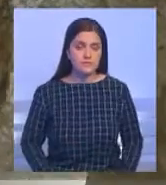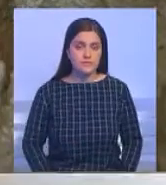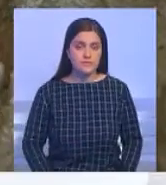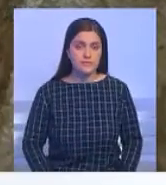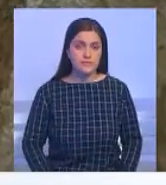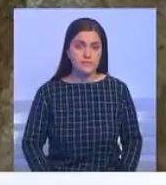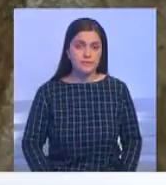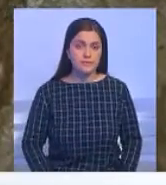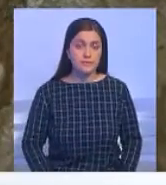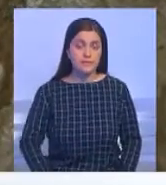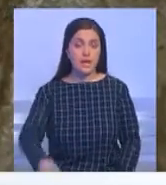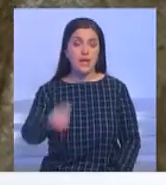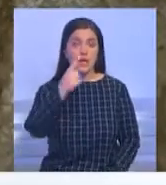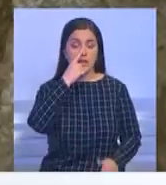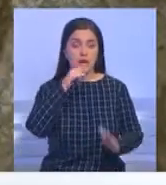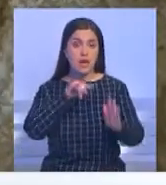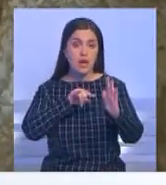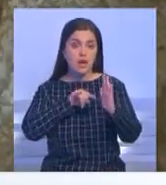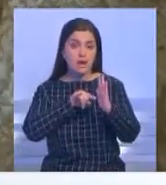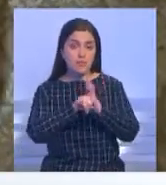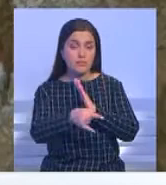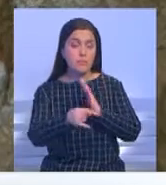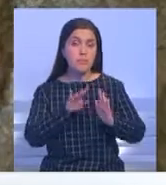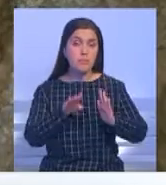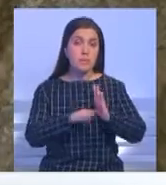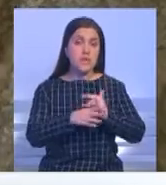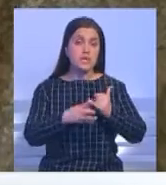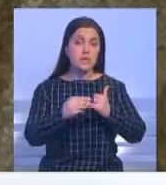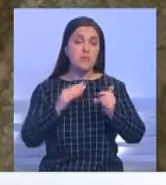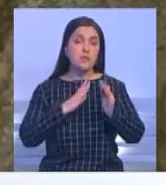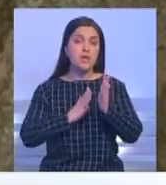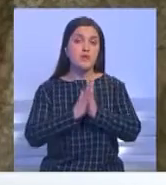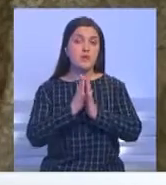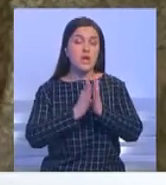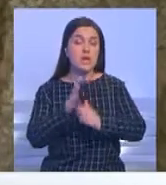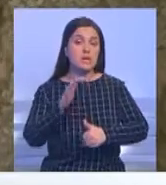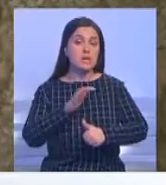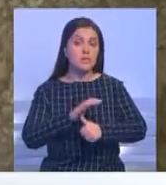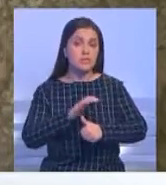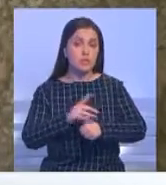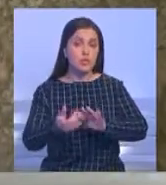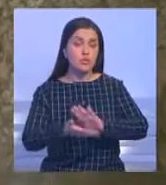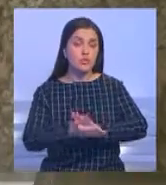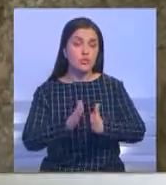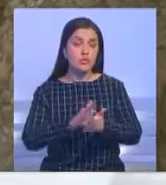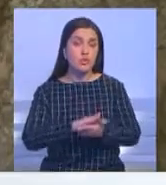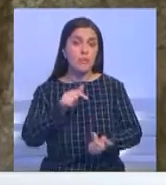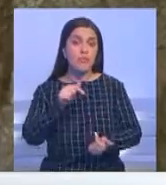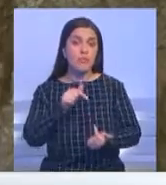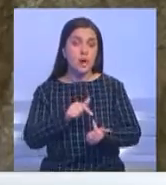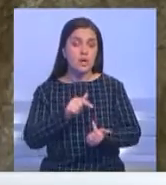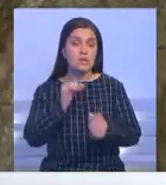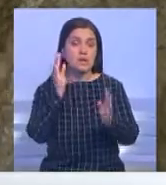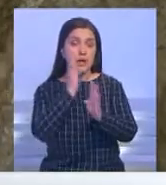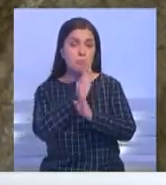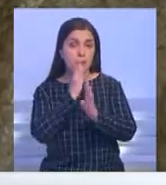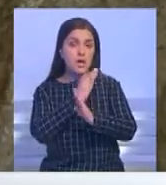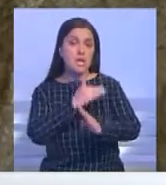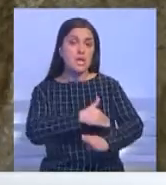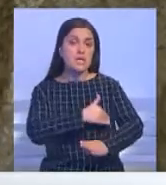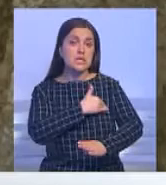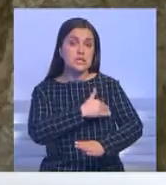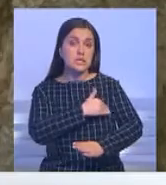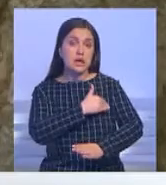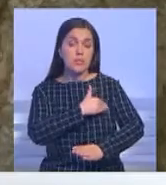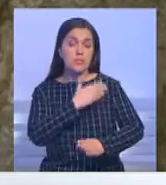Еще не так давно эти помещения использовались для выращивания грибов. Условия здесь очень подходящие по влажности и температуре. Достаточно